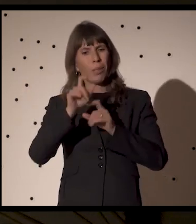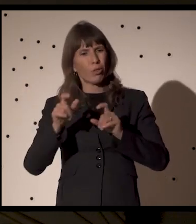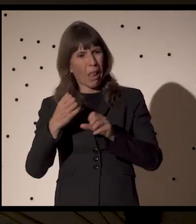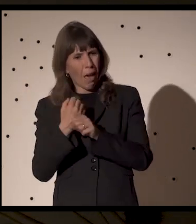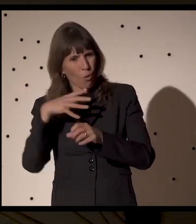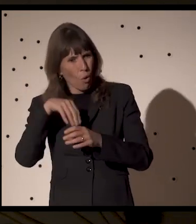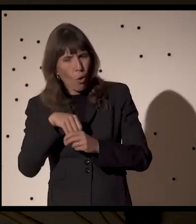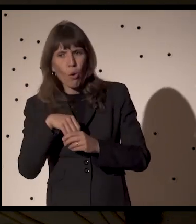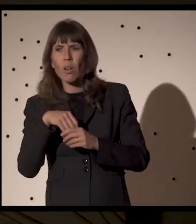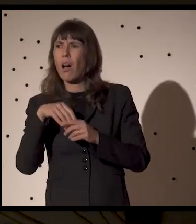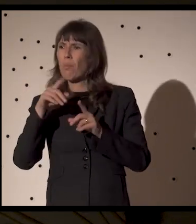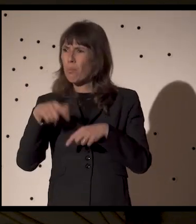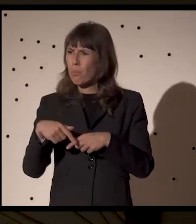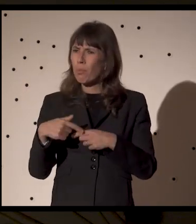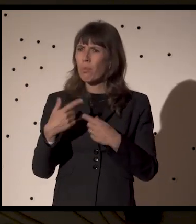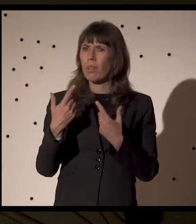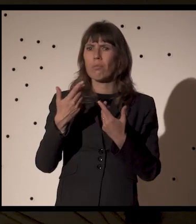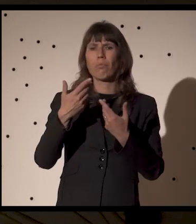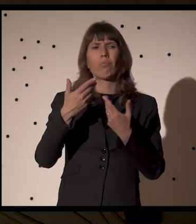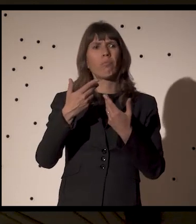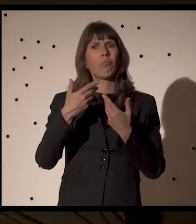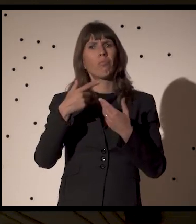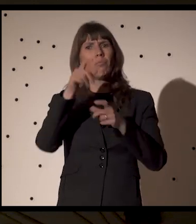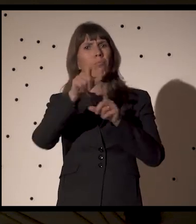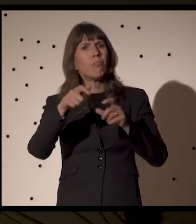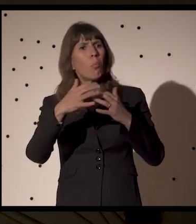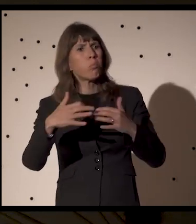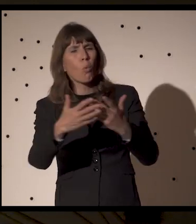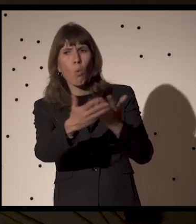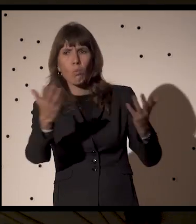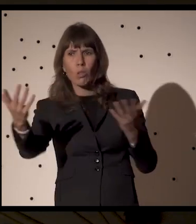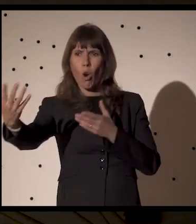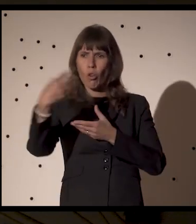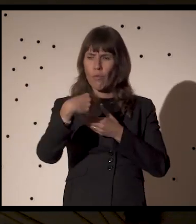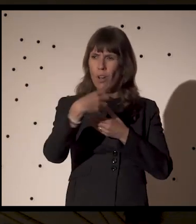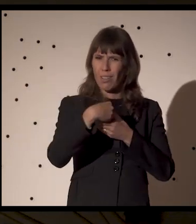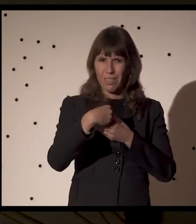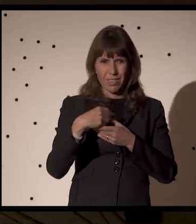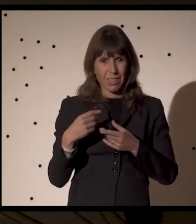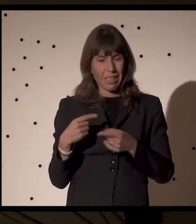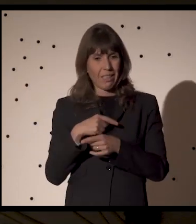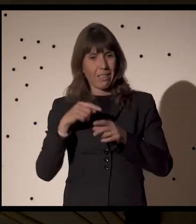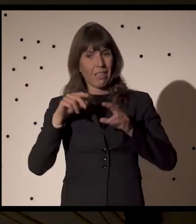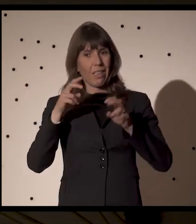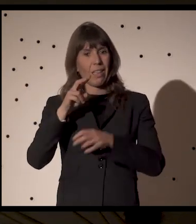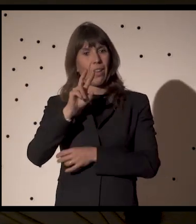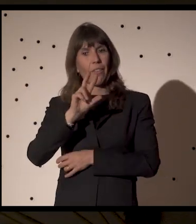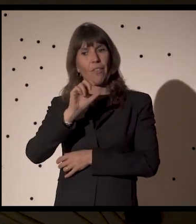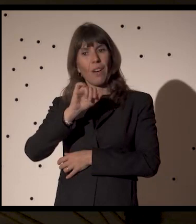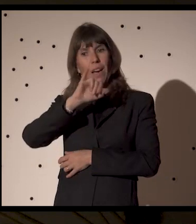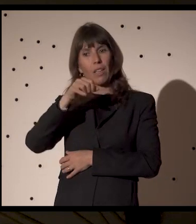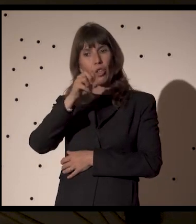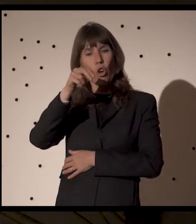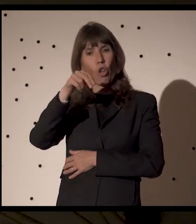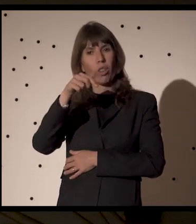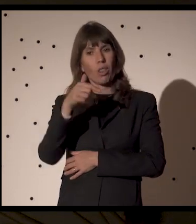in questa lettura Corale giusta appunto Vajont 23 è il titolo del